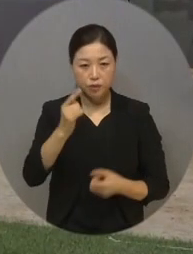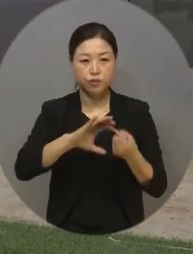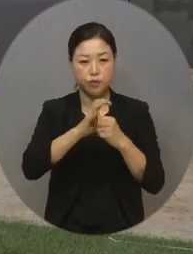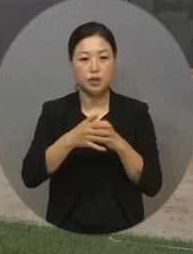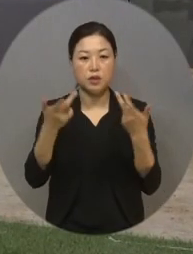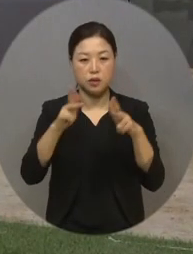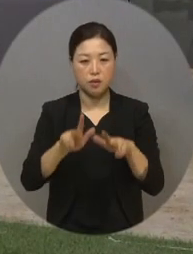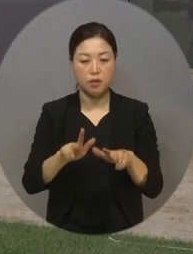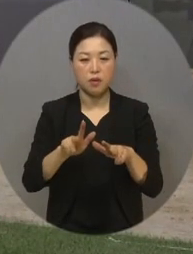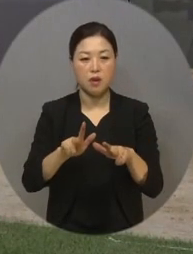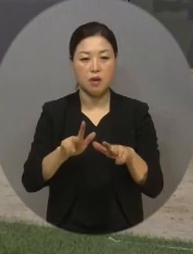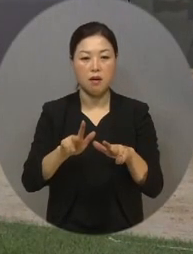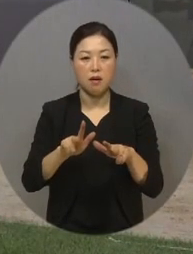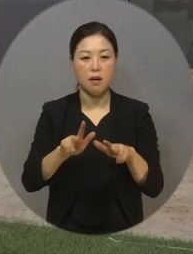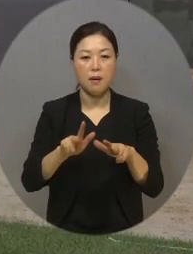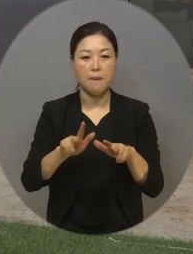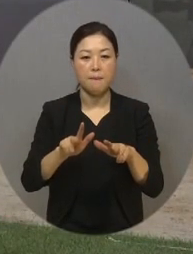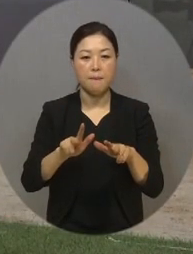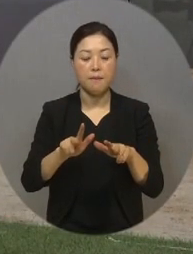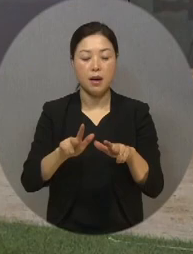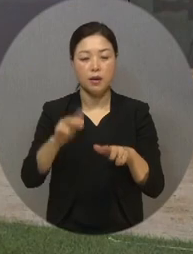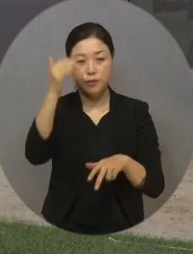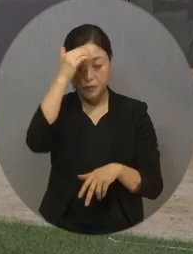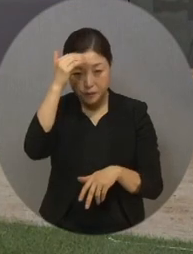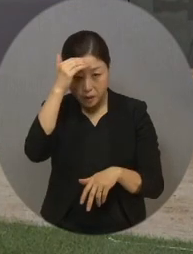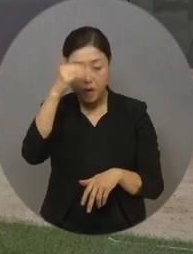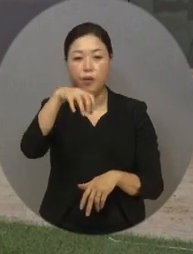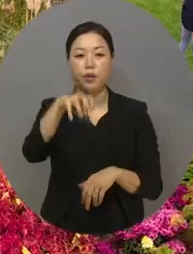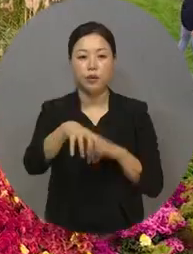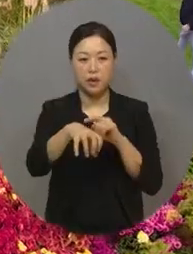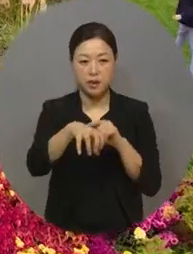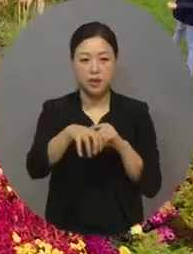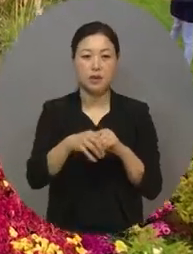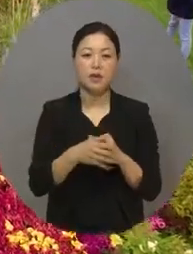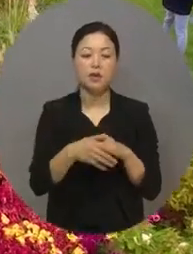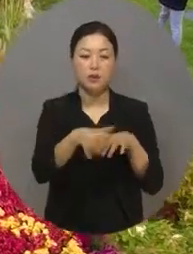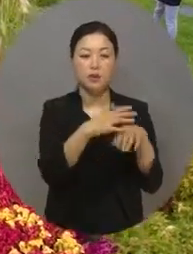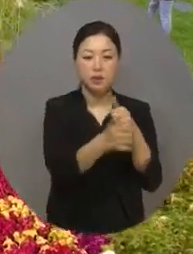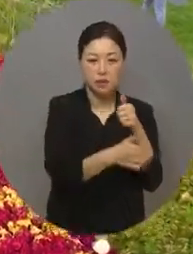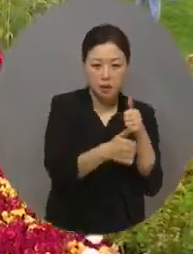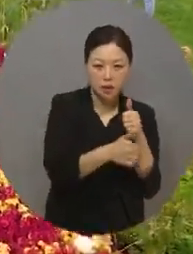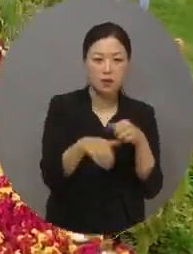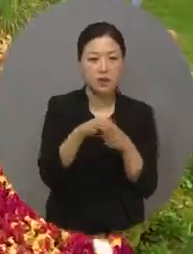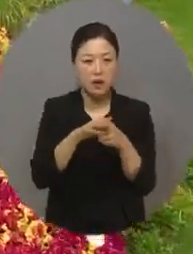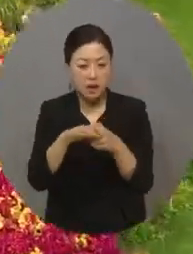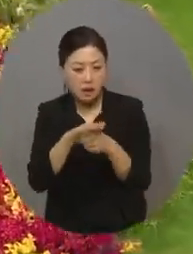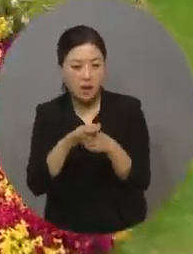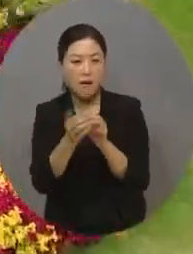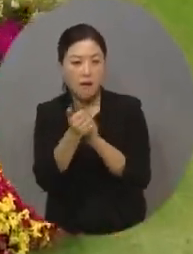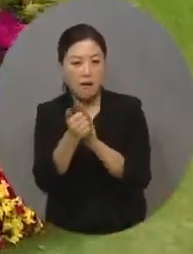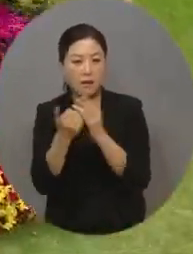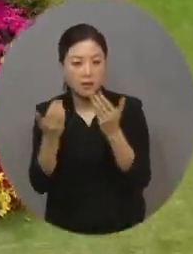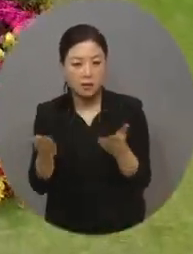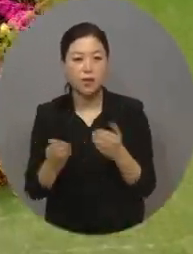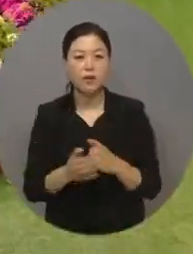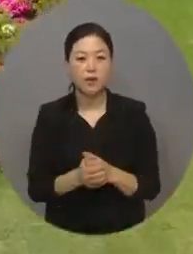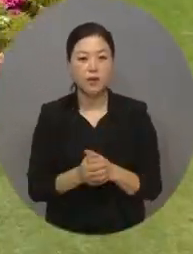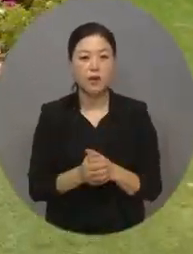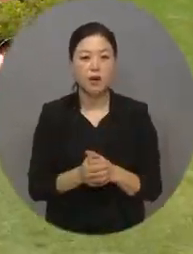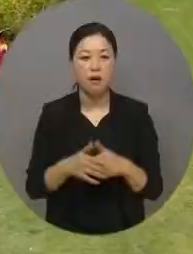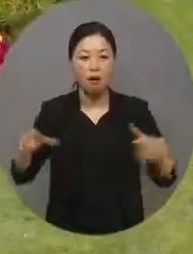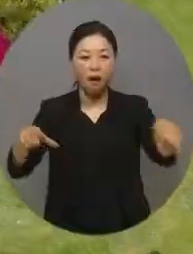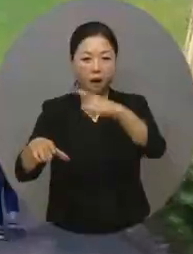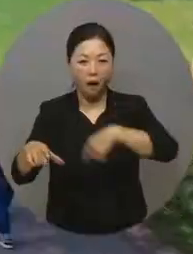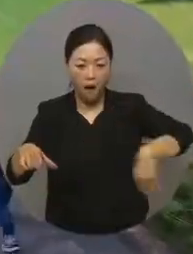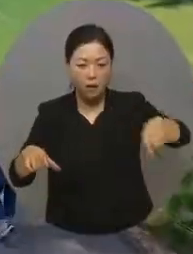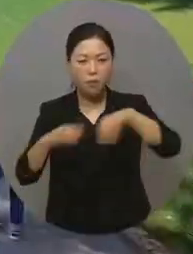박람회 조직위원회는 그간 받은 사랑에 보답하고자 이달 1일부터 5일까지 박람회 전체 구역을 무료로